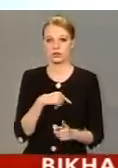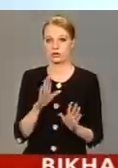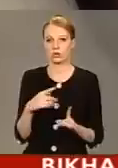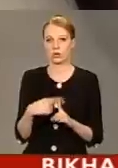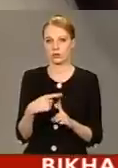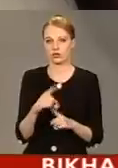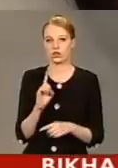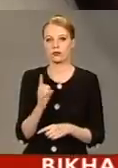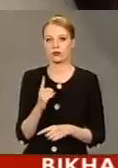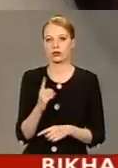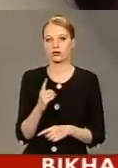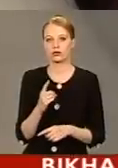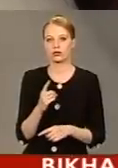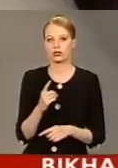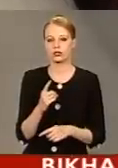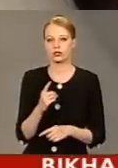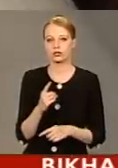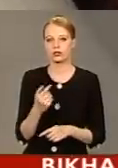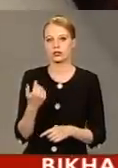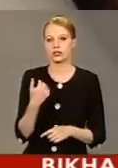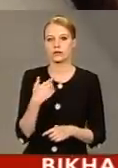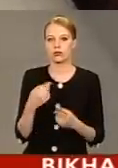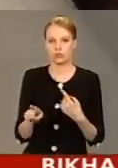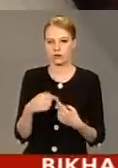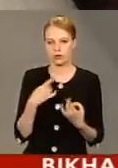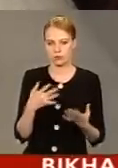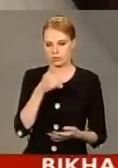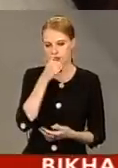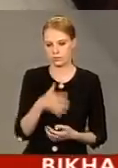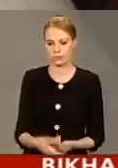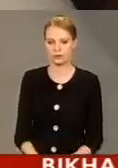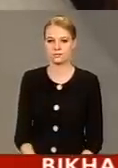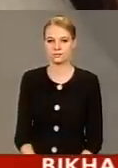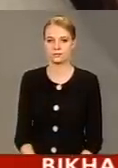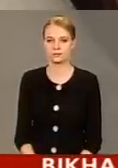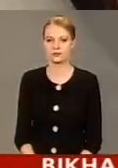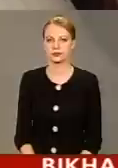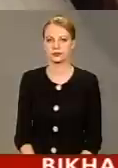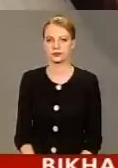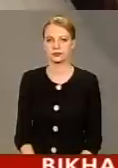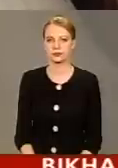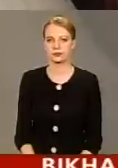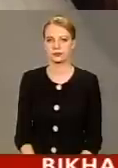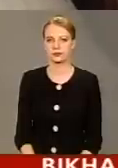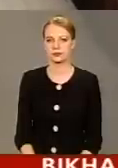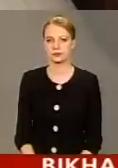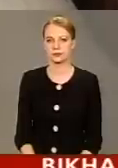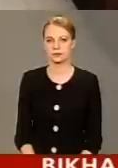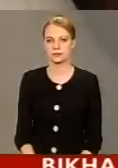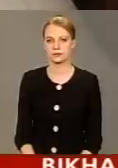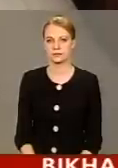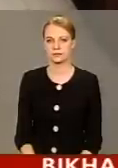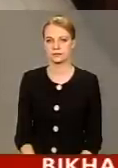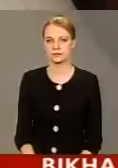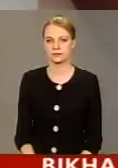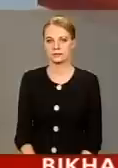тому що нічого ставити я не можу. Артем Сорокін, Ірина Стороженко, Дмитро Волошко та Роман Крюков. Програма